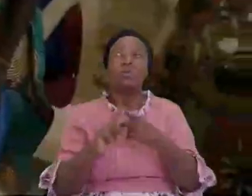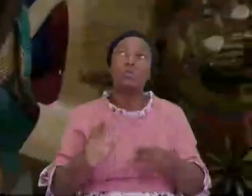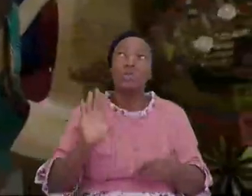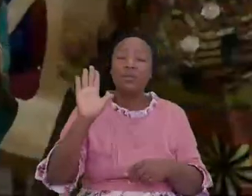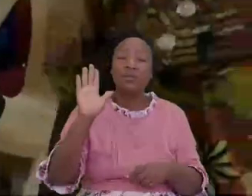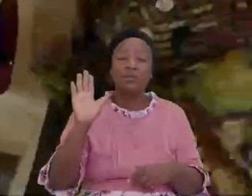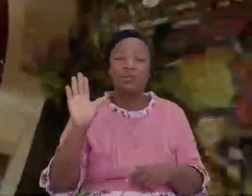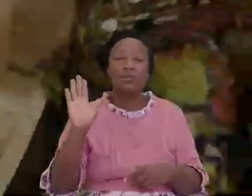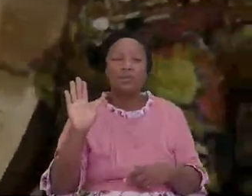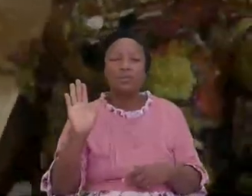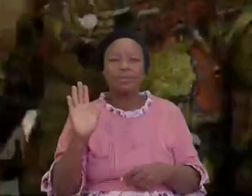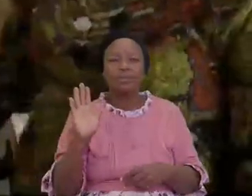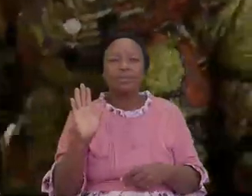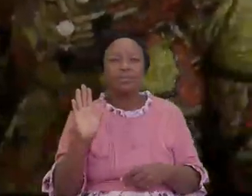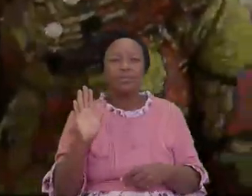Abandonnez-vous à lui